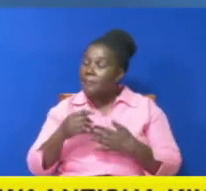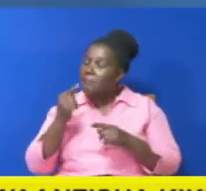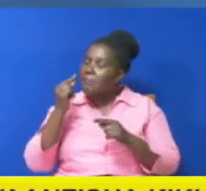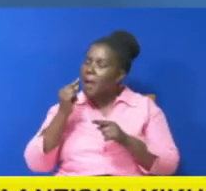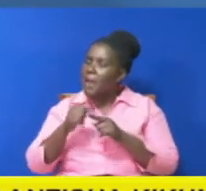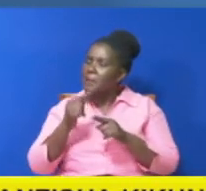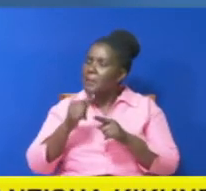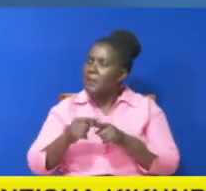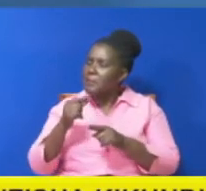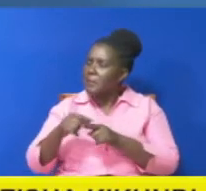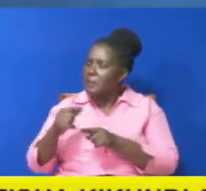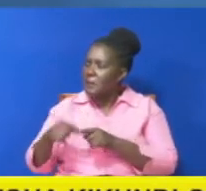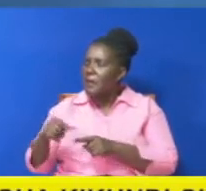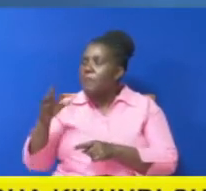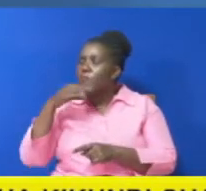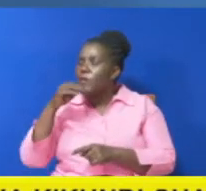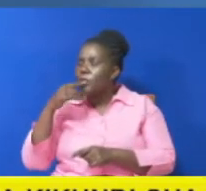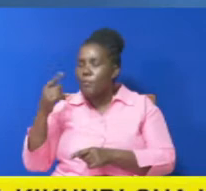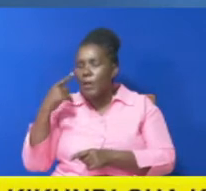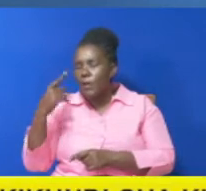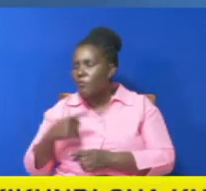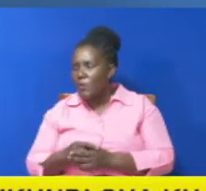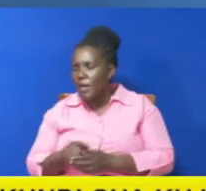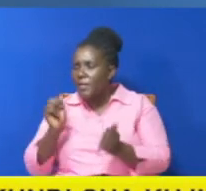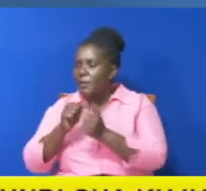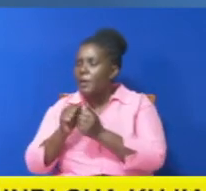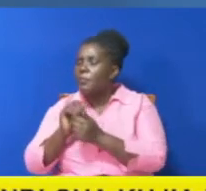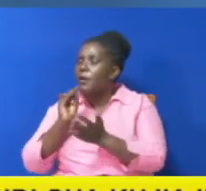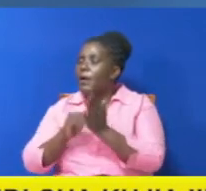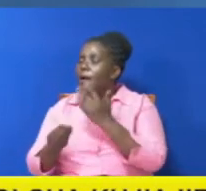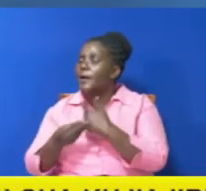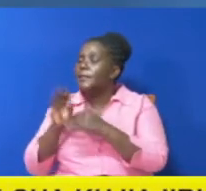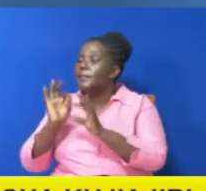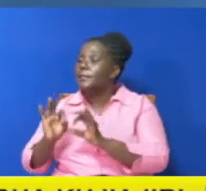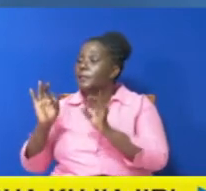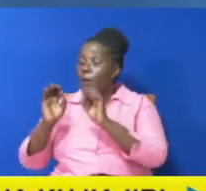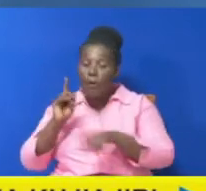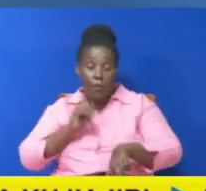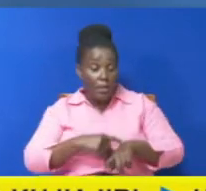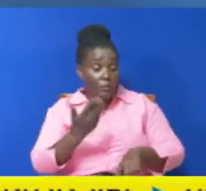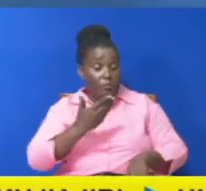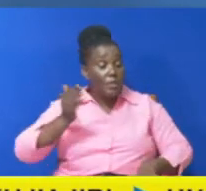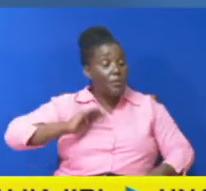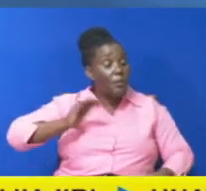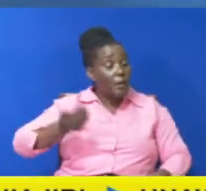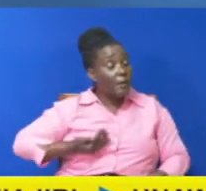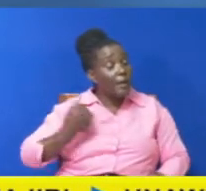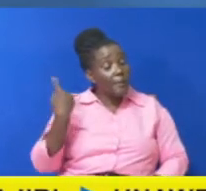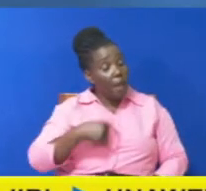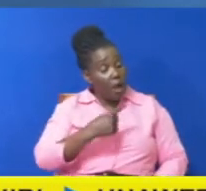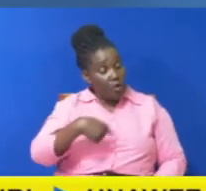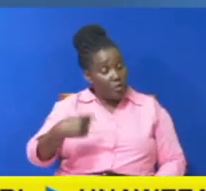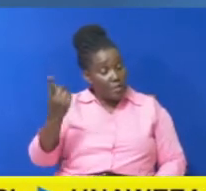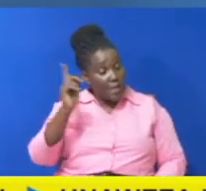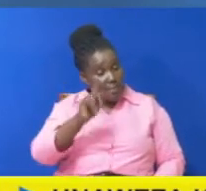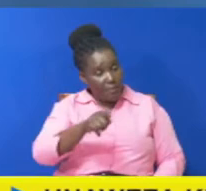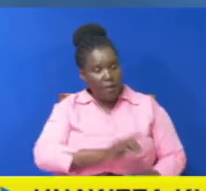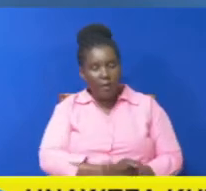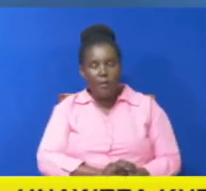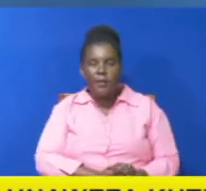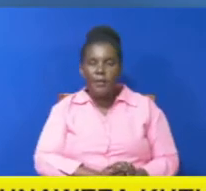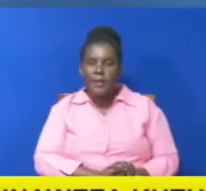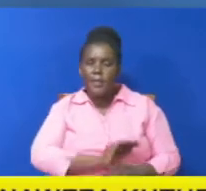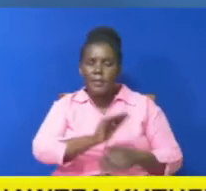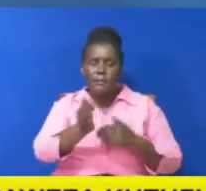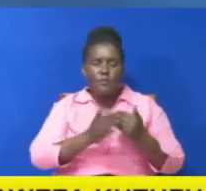kitu. Sasa mwanaume anasema, lipi jema kwa mwanamke? Wakati mwingine ni sisi wenyewe wanawake tuna makosa. Sasa lipi jema kwa mwanamke?